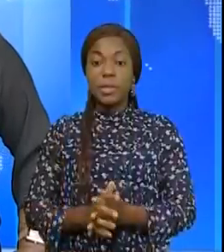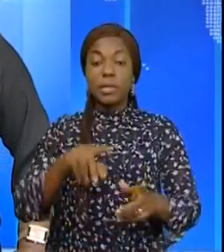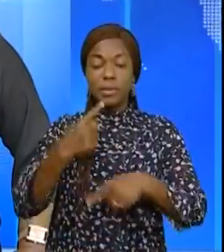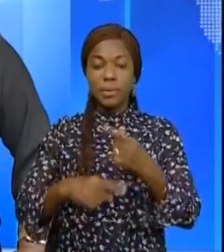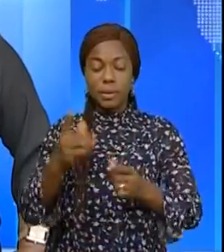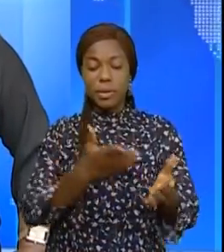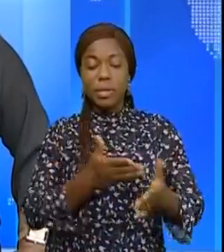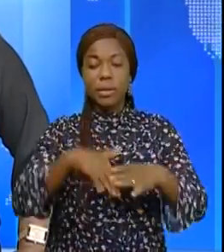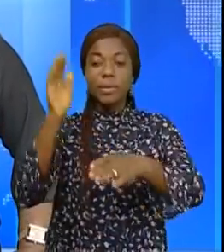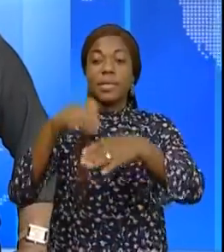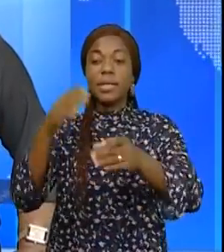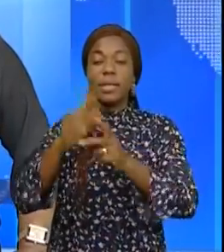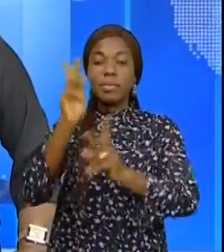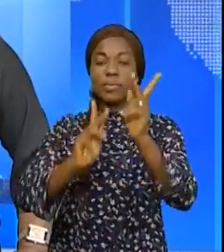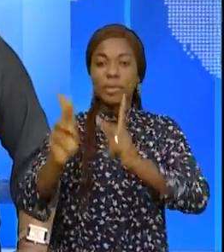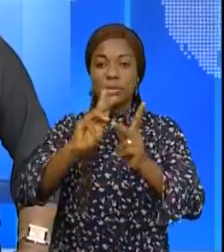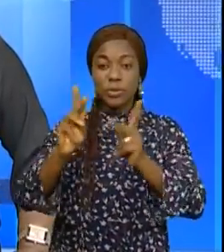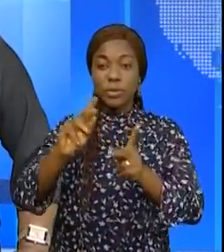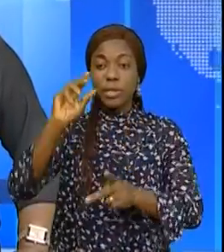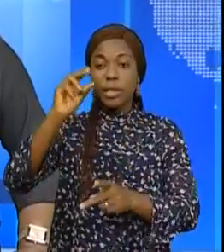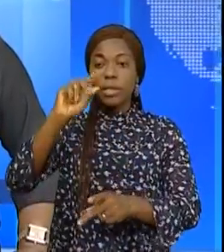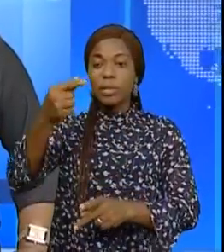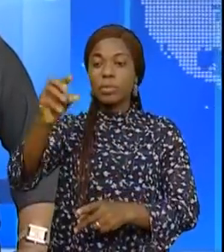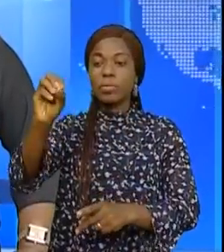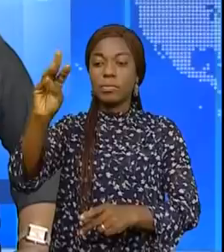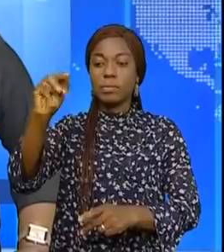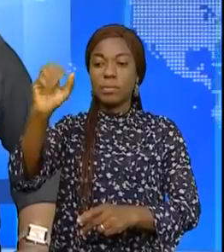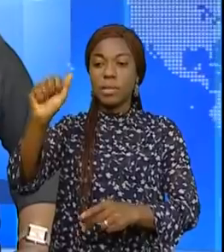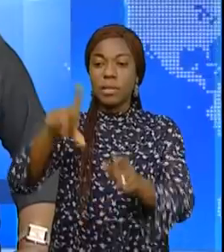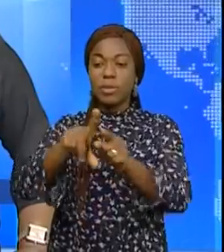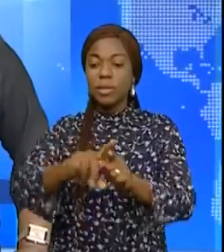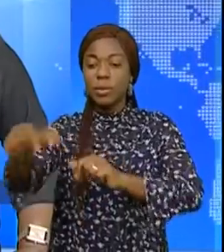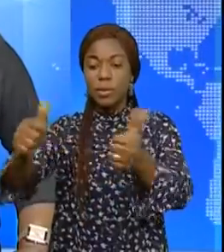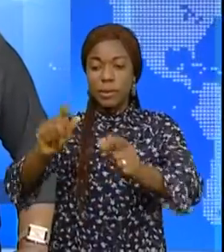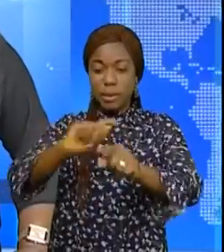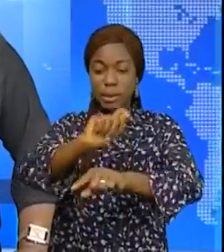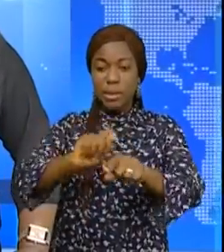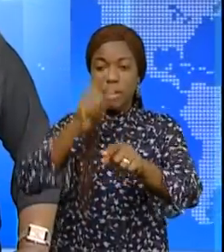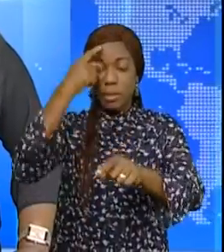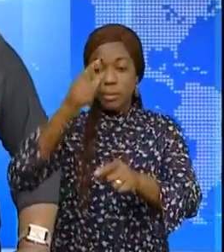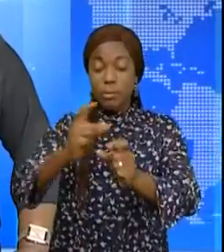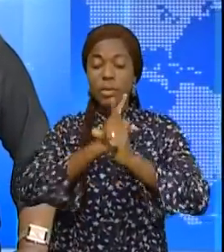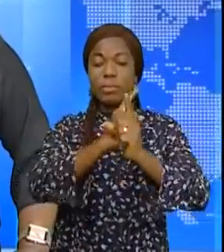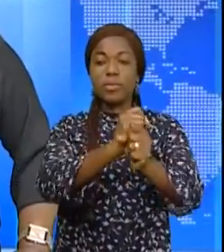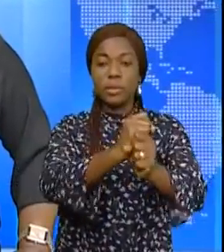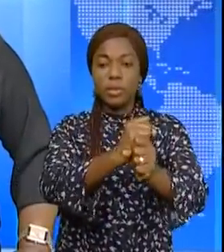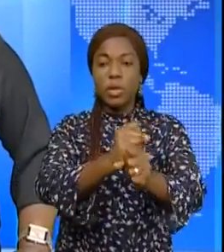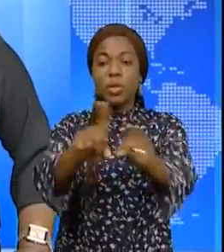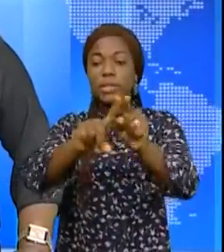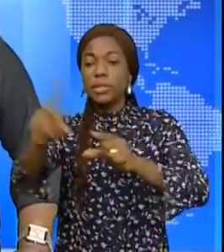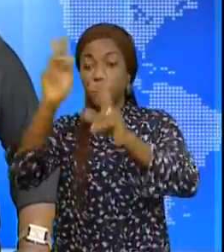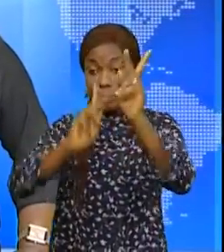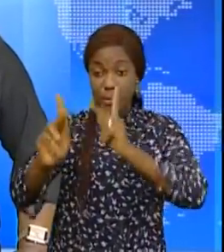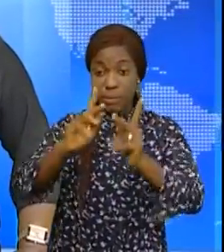Début évacuation aujourd'hui de la population de Goma vers Sake, Bukavu et d'autres contrées pour la protection des